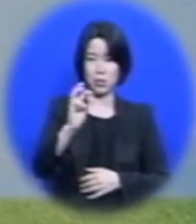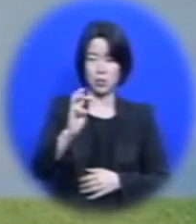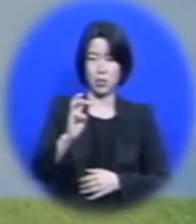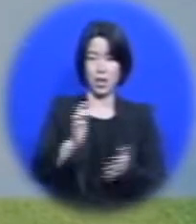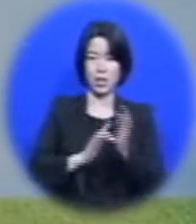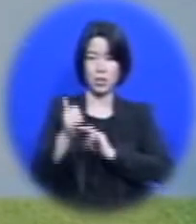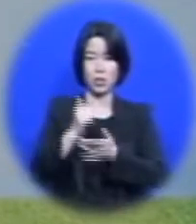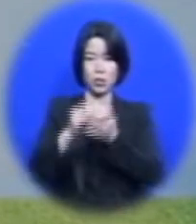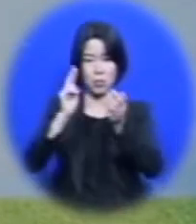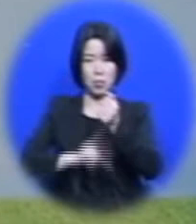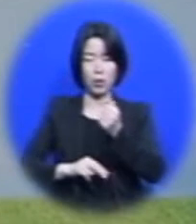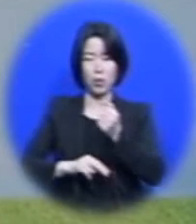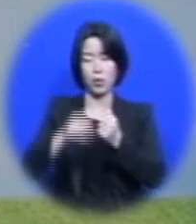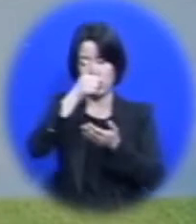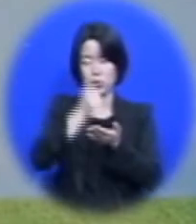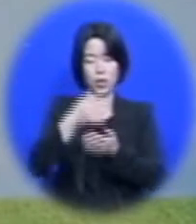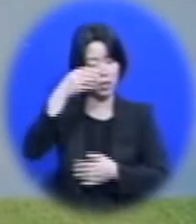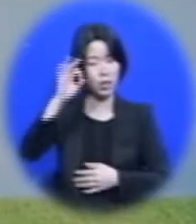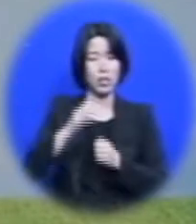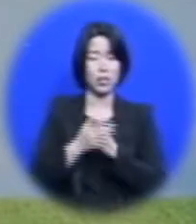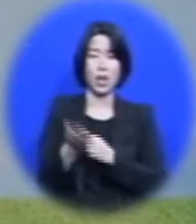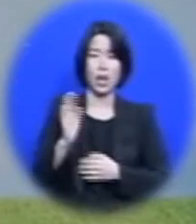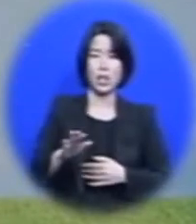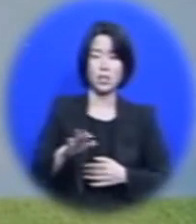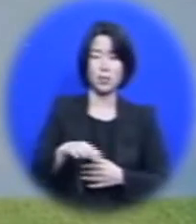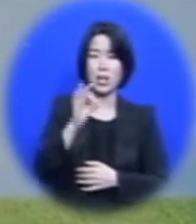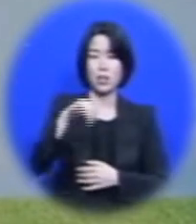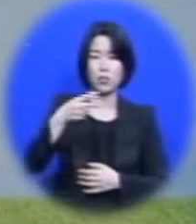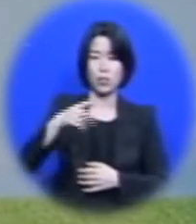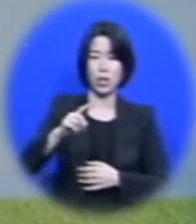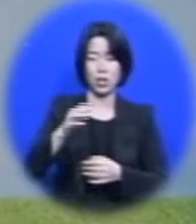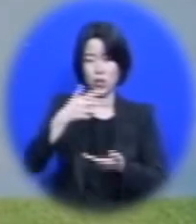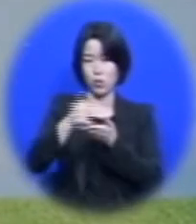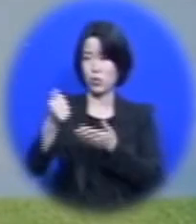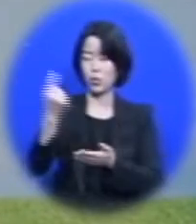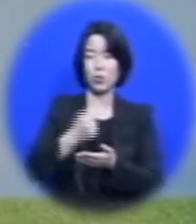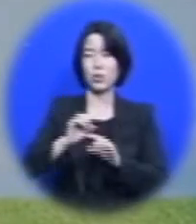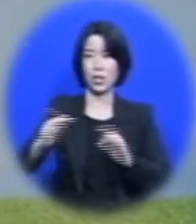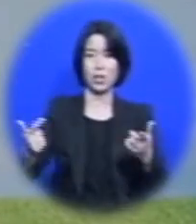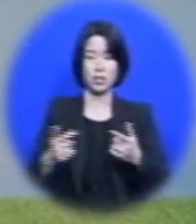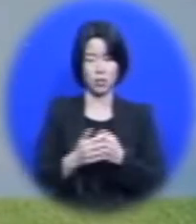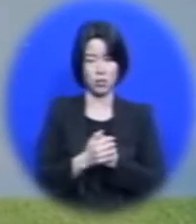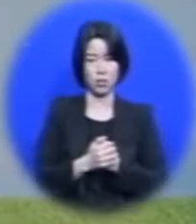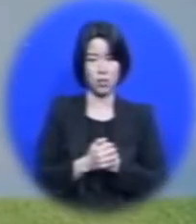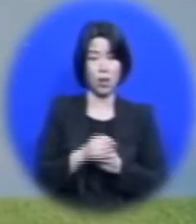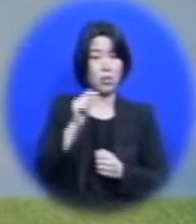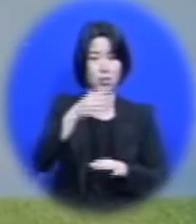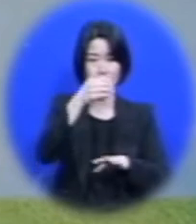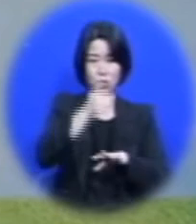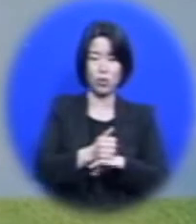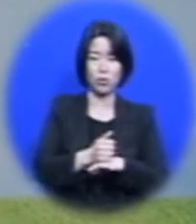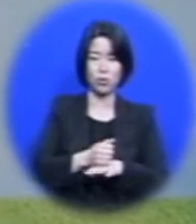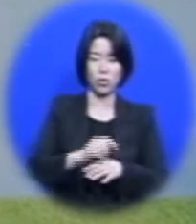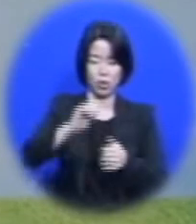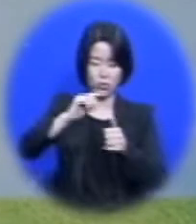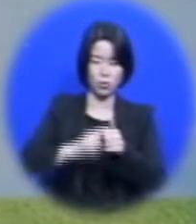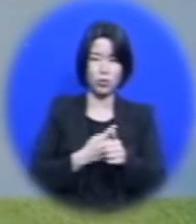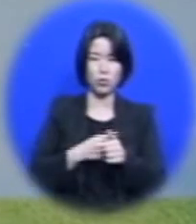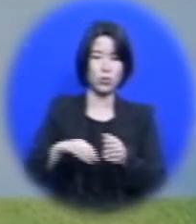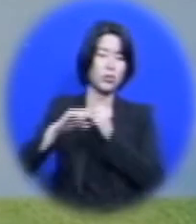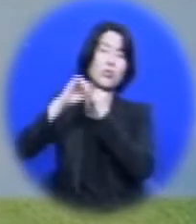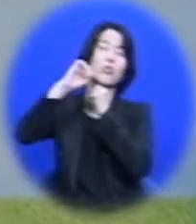그가 죄를 깨달았습니다. 그러나 가룟유다는 주님께 오지 않았습니다. 그는 결국은 스스로 목숨을